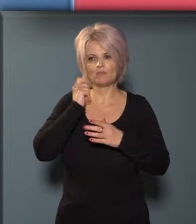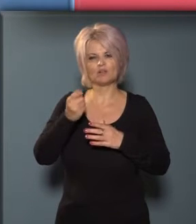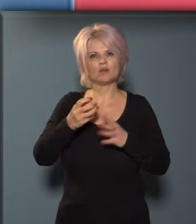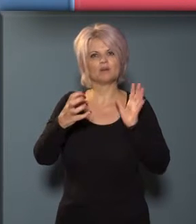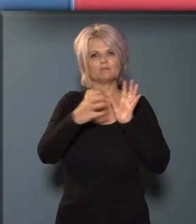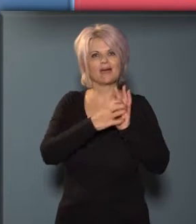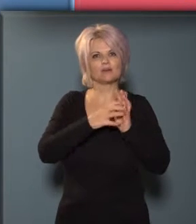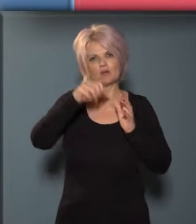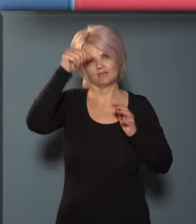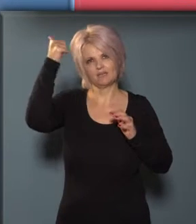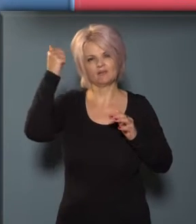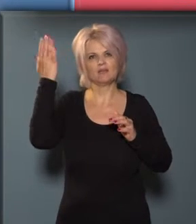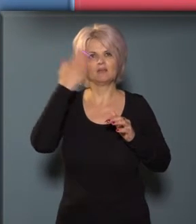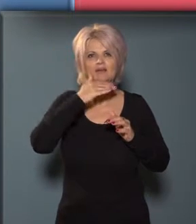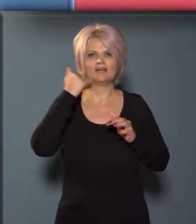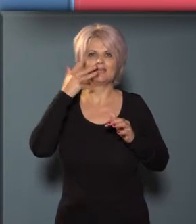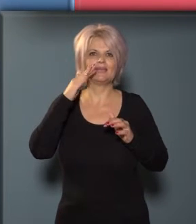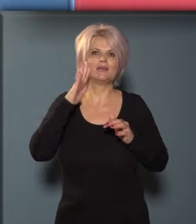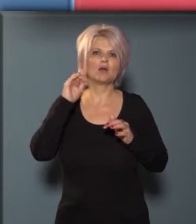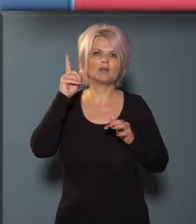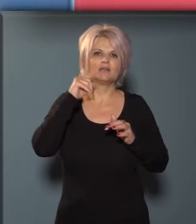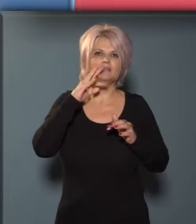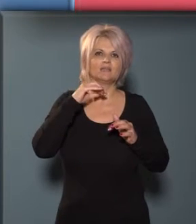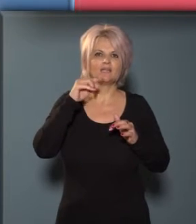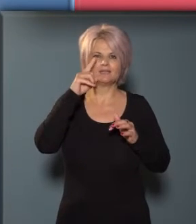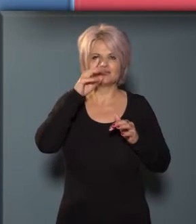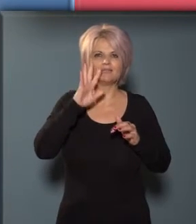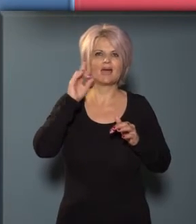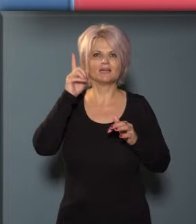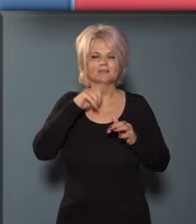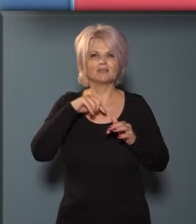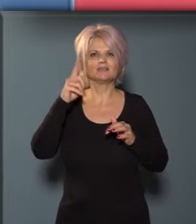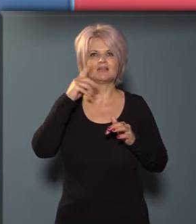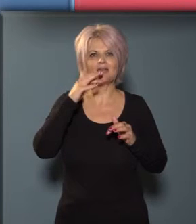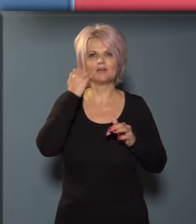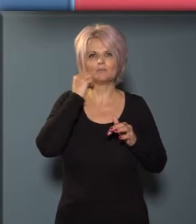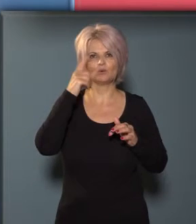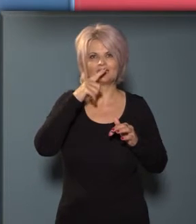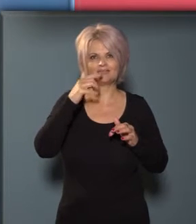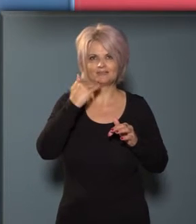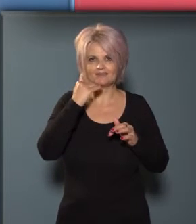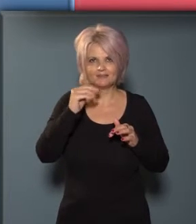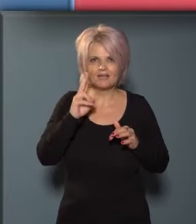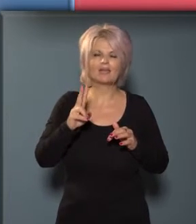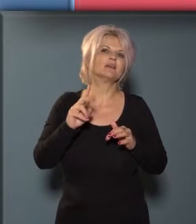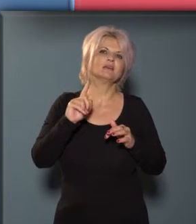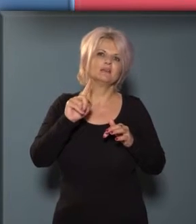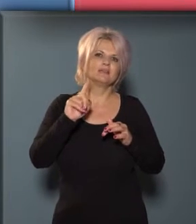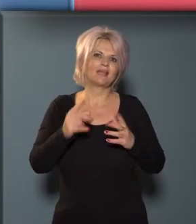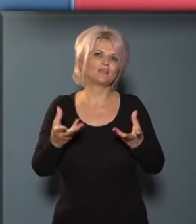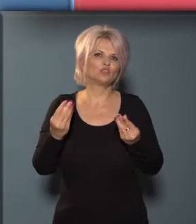márkanevek alatt, mint a Héra, Trinát, a Modakril, a Termotek, de nagyon sok esetben